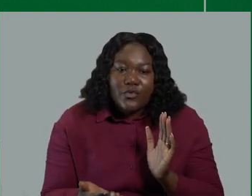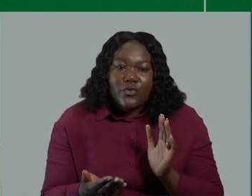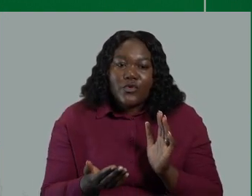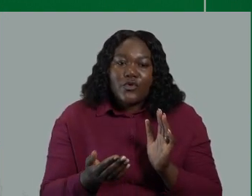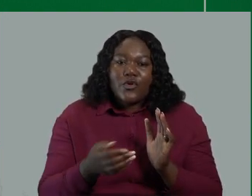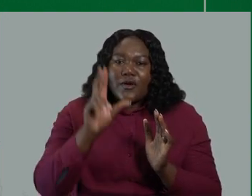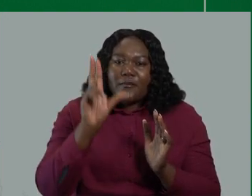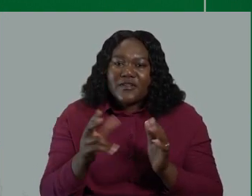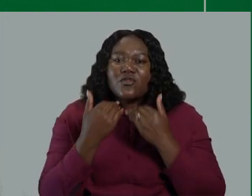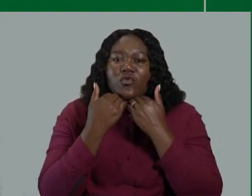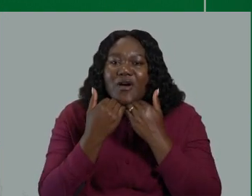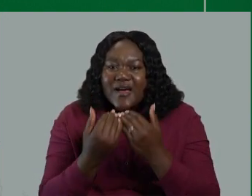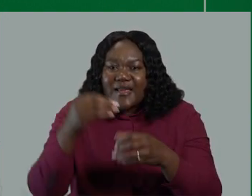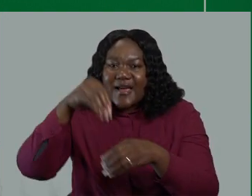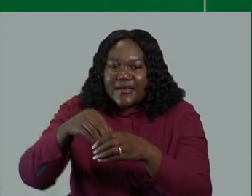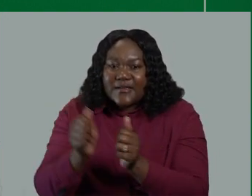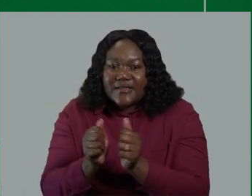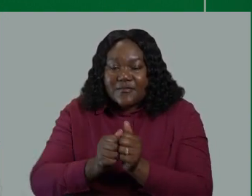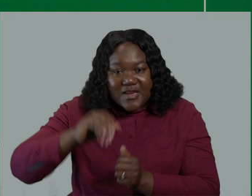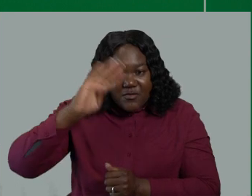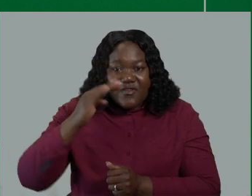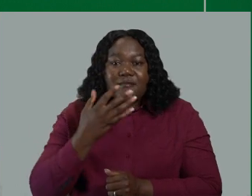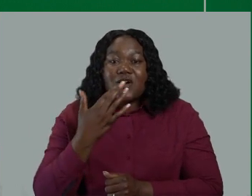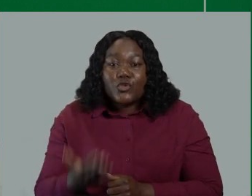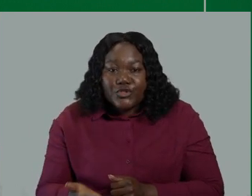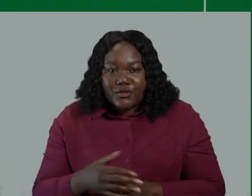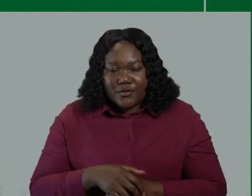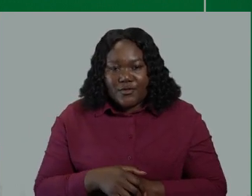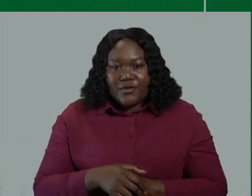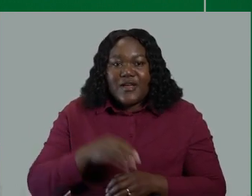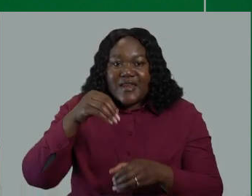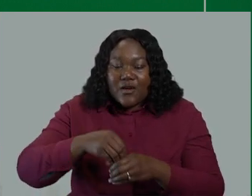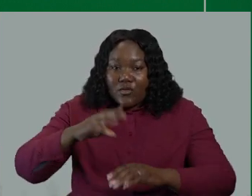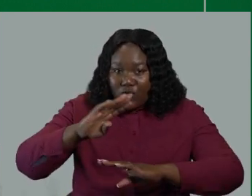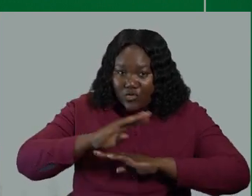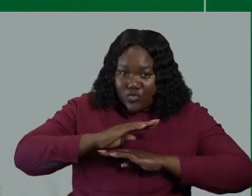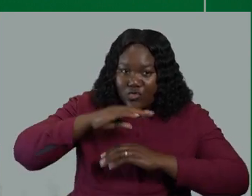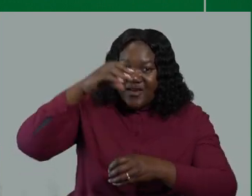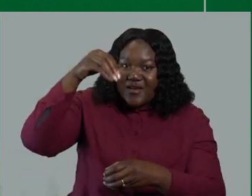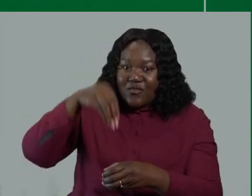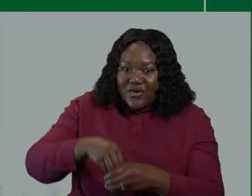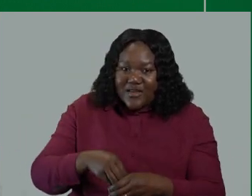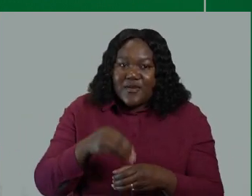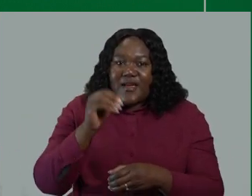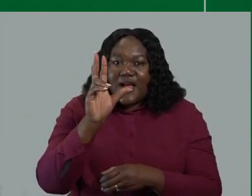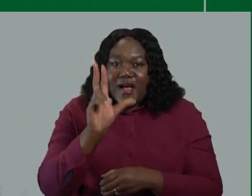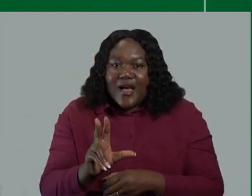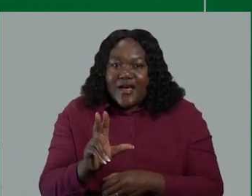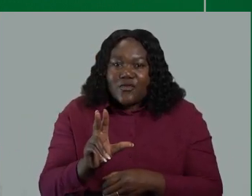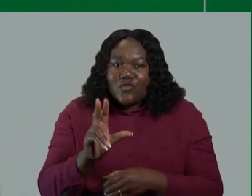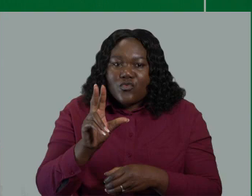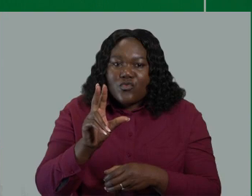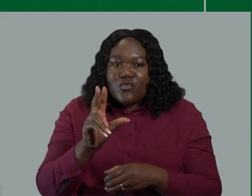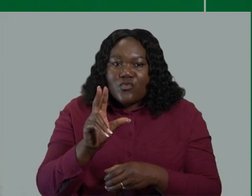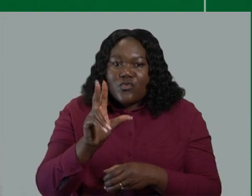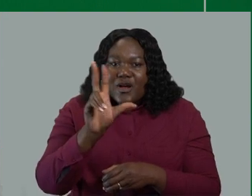dhanwa, omudhani wofilma nenge aadhani yofilma ndyono, sho ishewe molutu namu kwatelwe